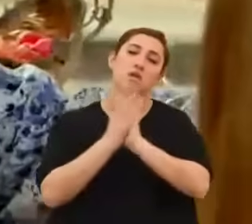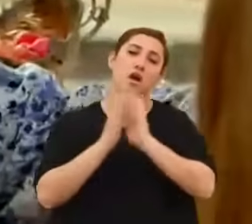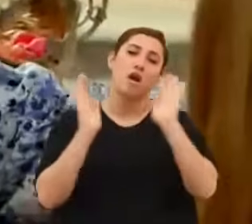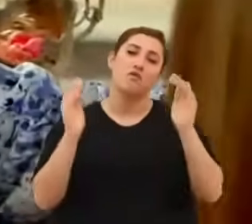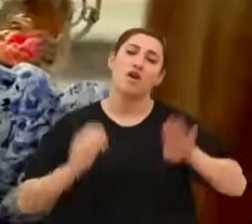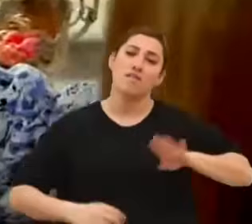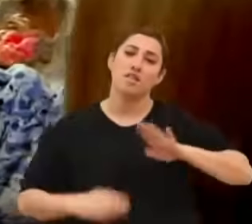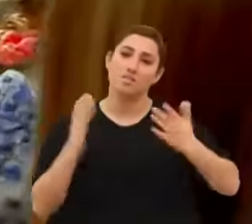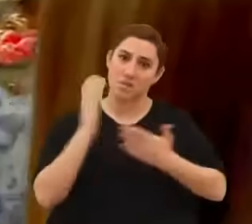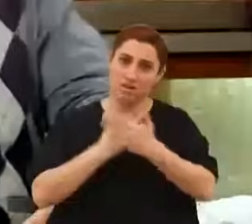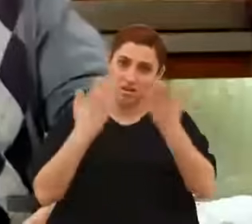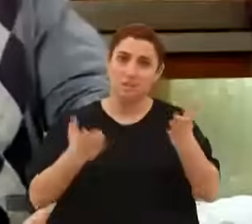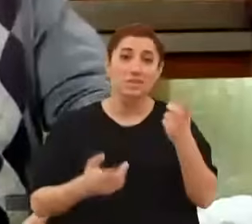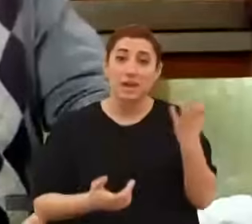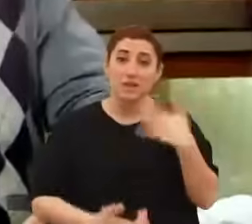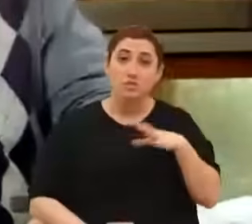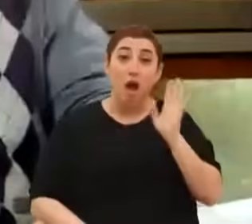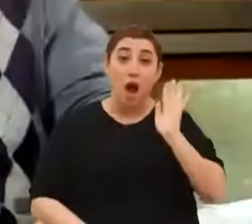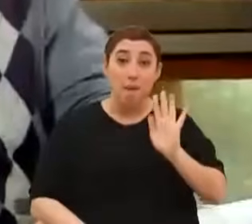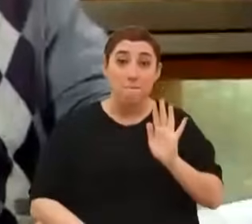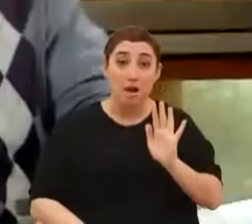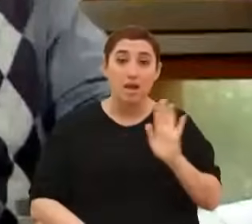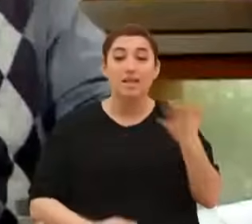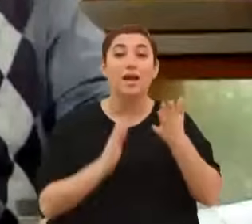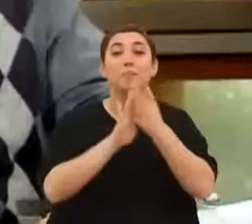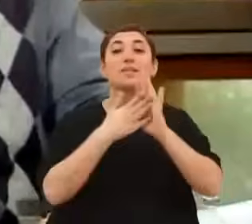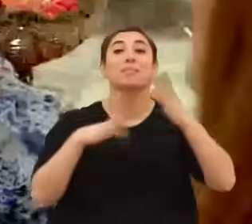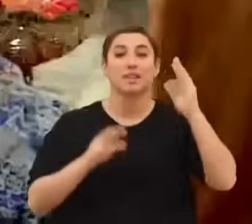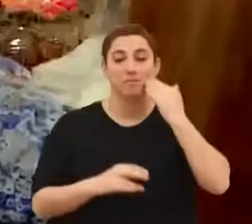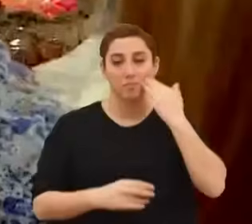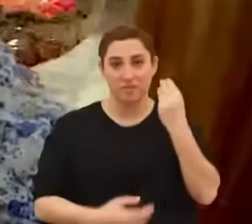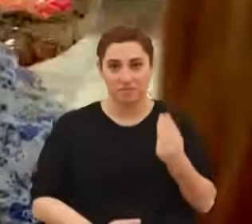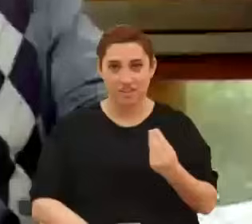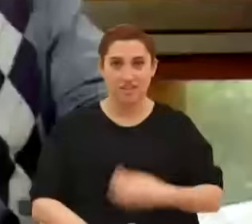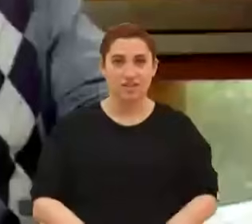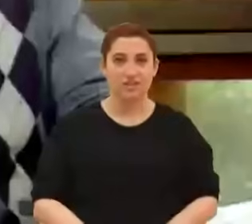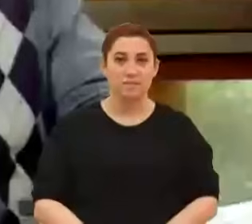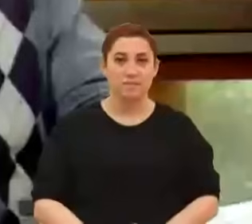Bravo evladım kazanmış işte daha ne. Ama daha bitmedi babaanneciğim.